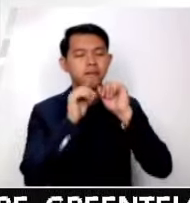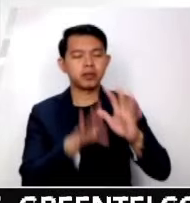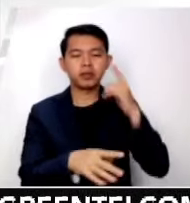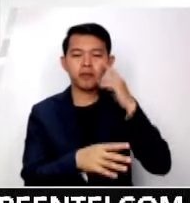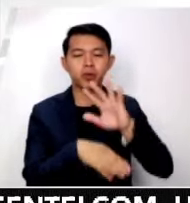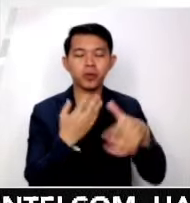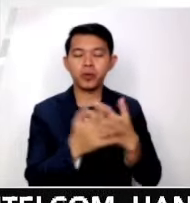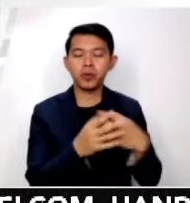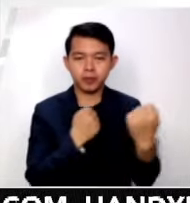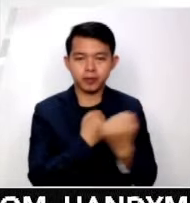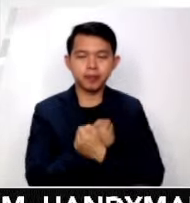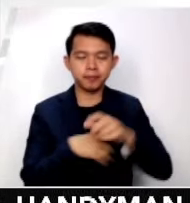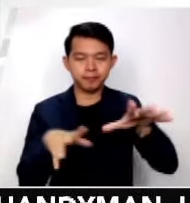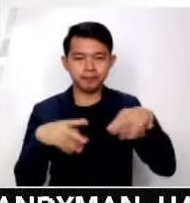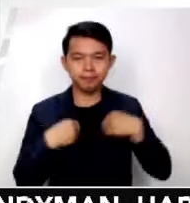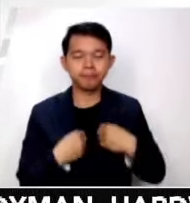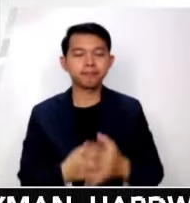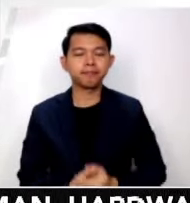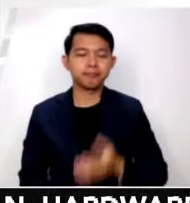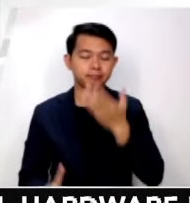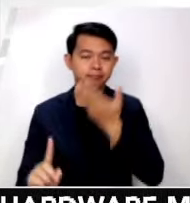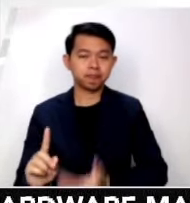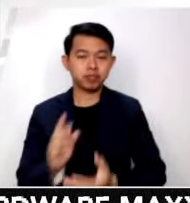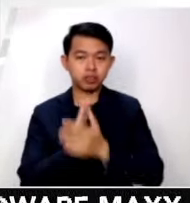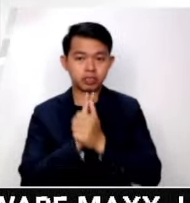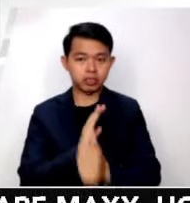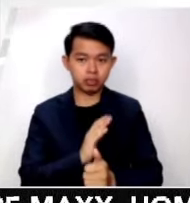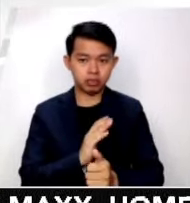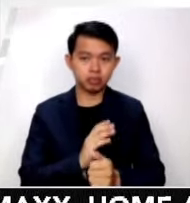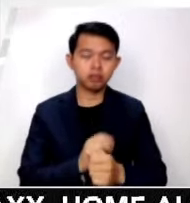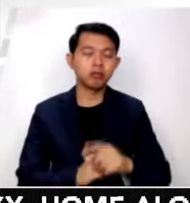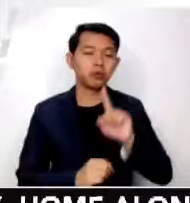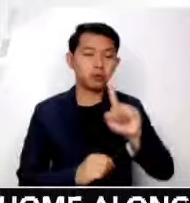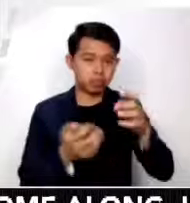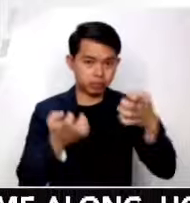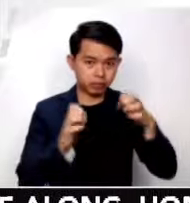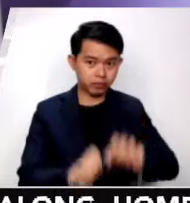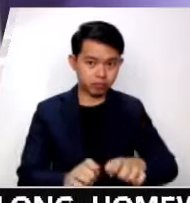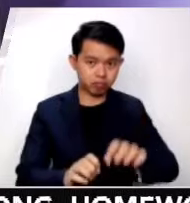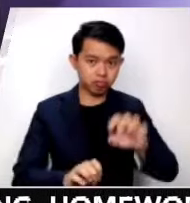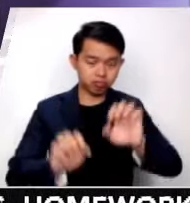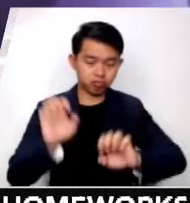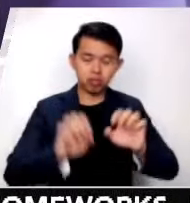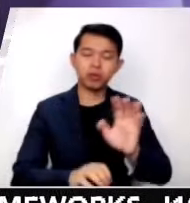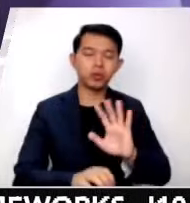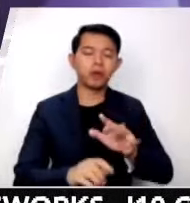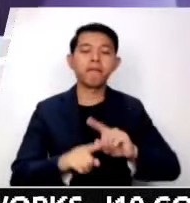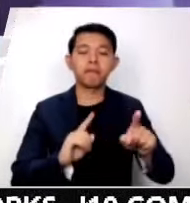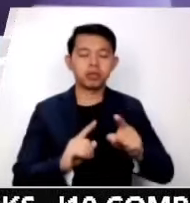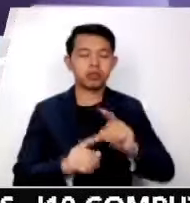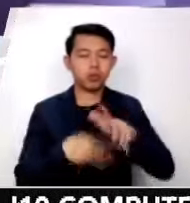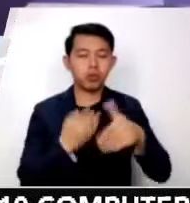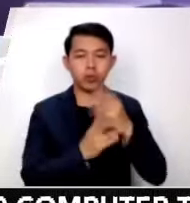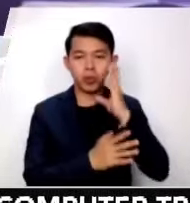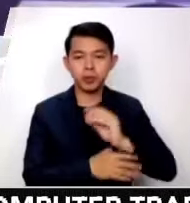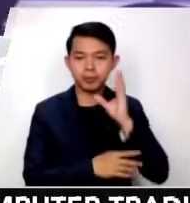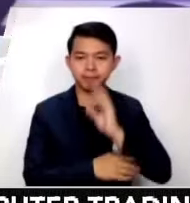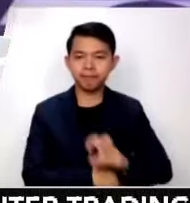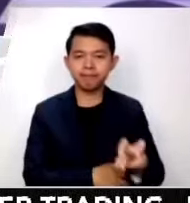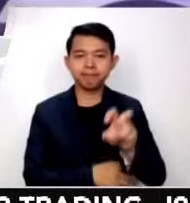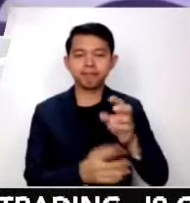hindi nasusukat ang kakayahan ng tao sa iisang event lang, kundi sa mga napagdaanan niya sa kanyang career. Balik training na